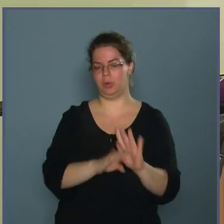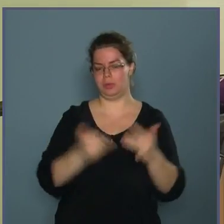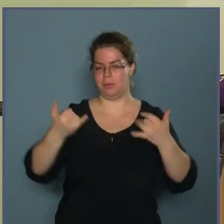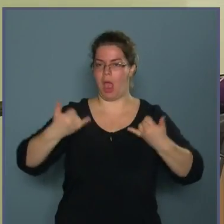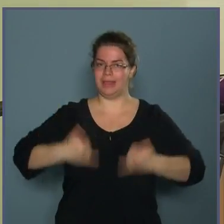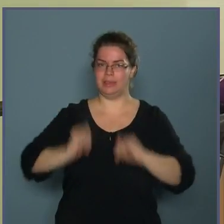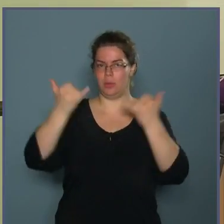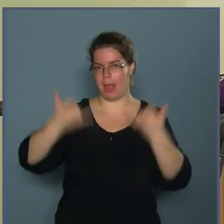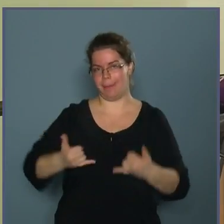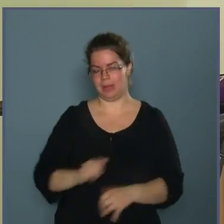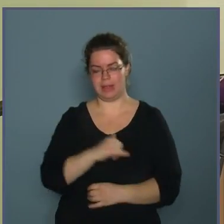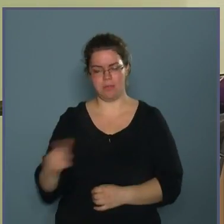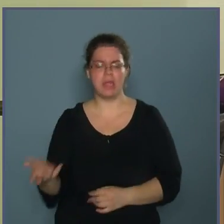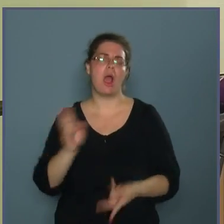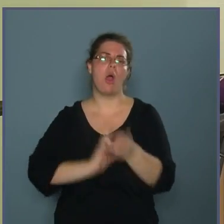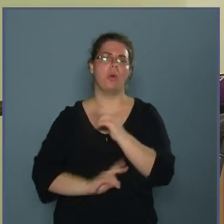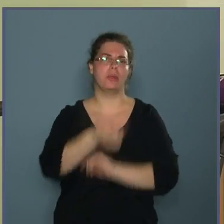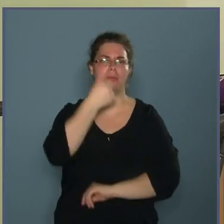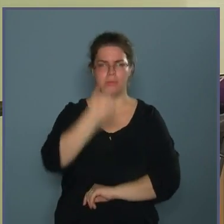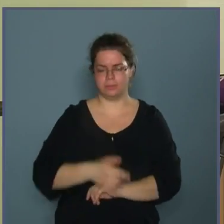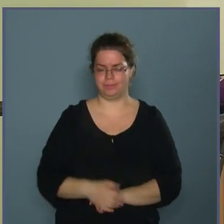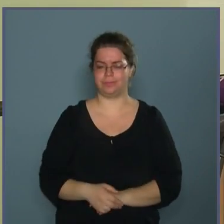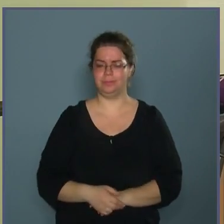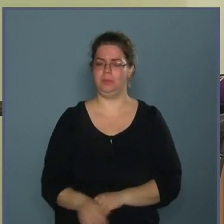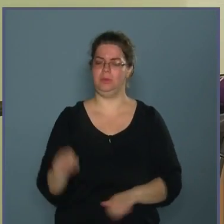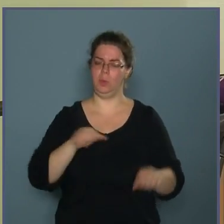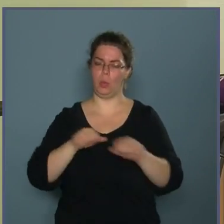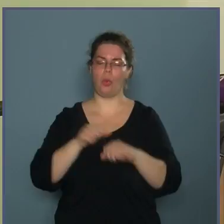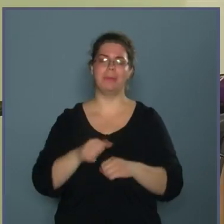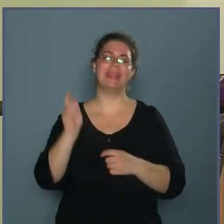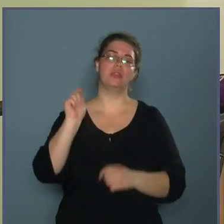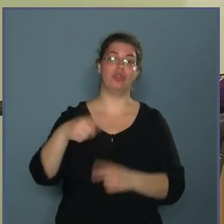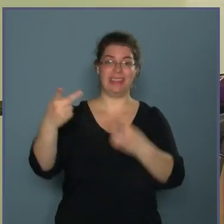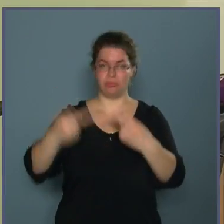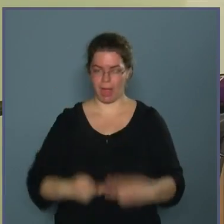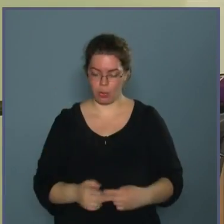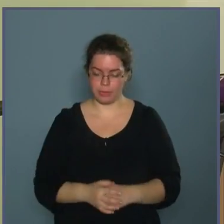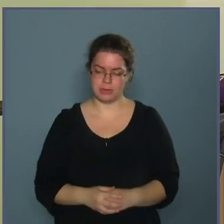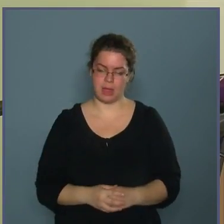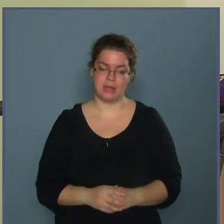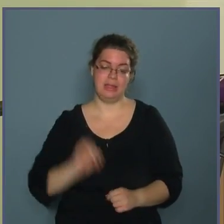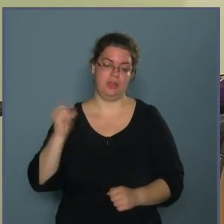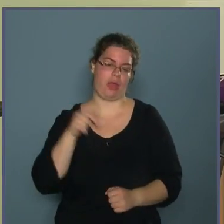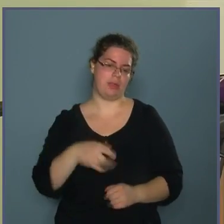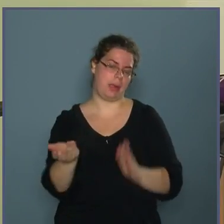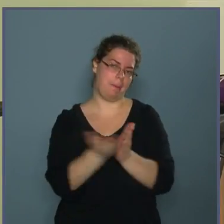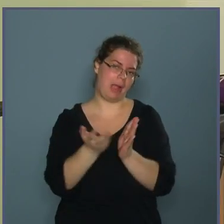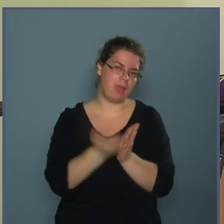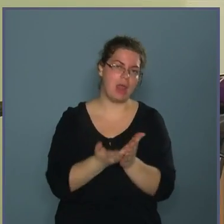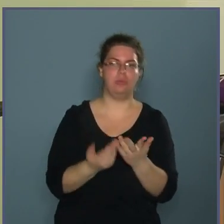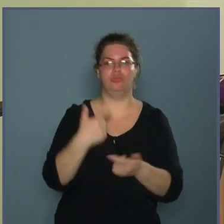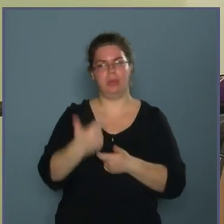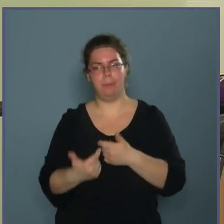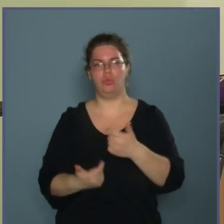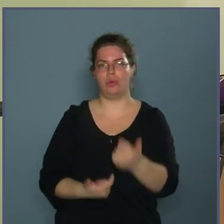az esztendőben. Ahogy elhangzott, a kormány a döntést meghozta, és ennek megfelelően